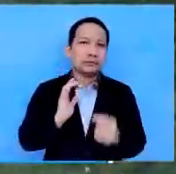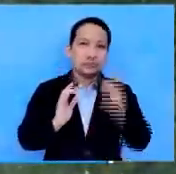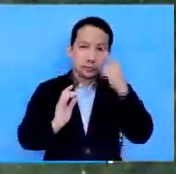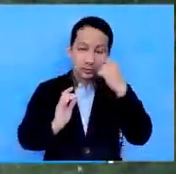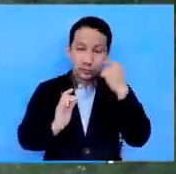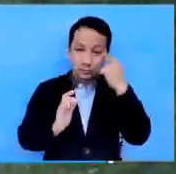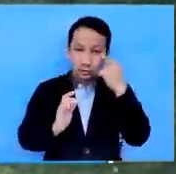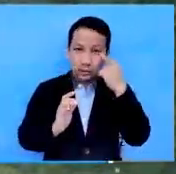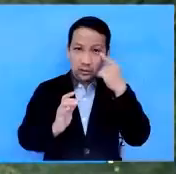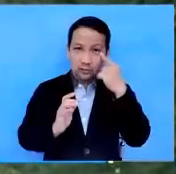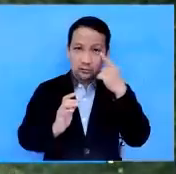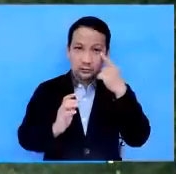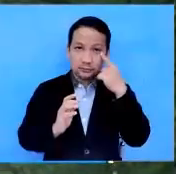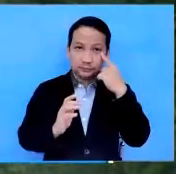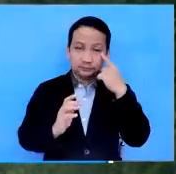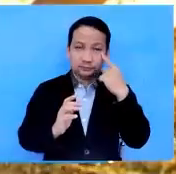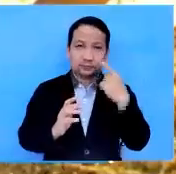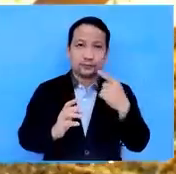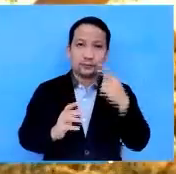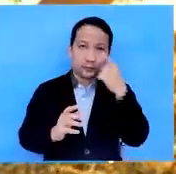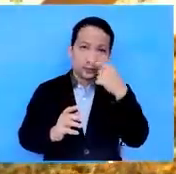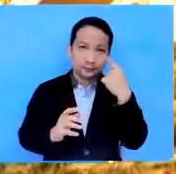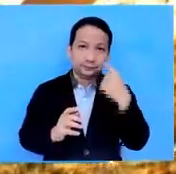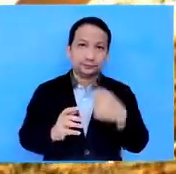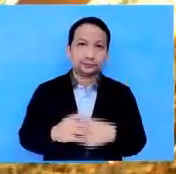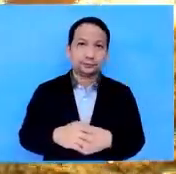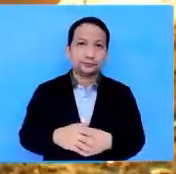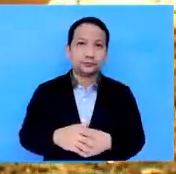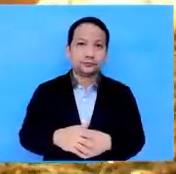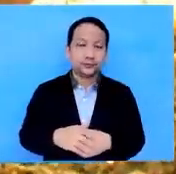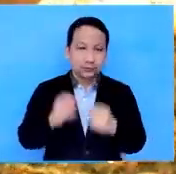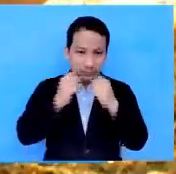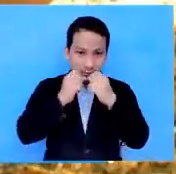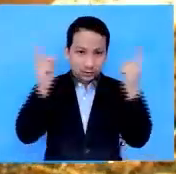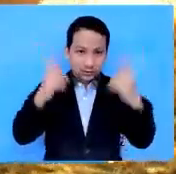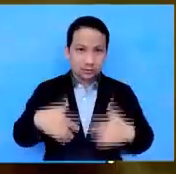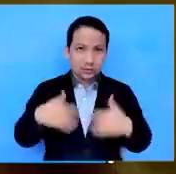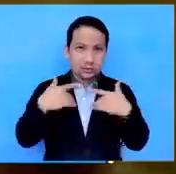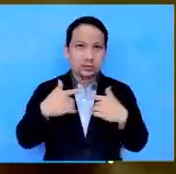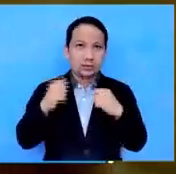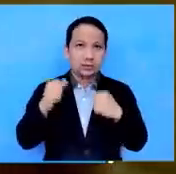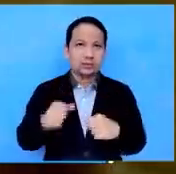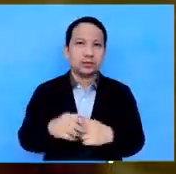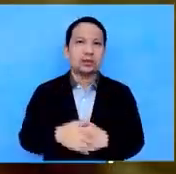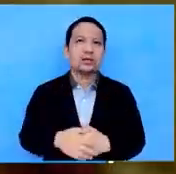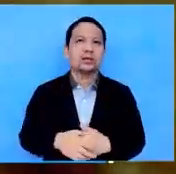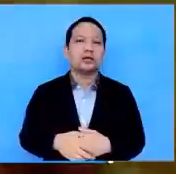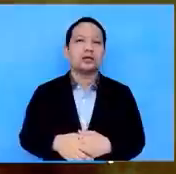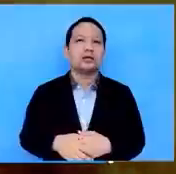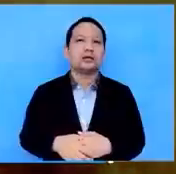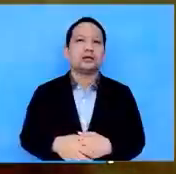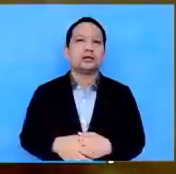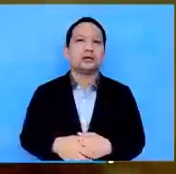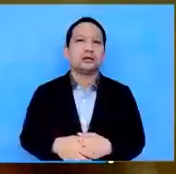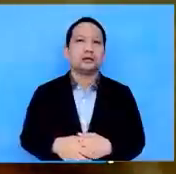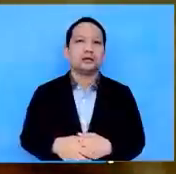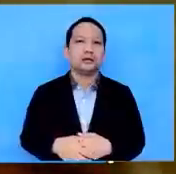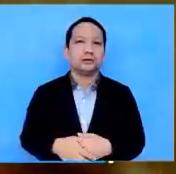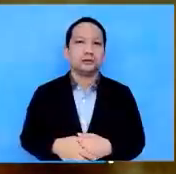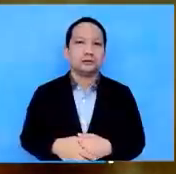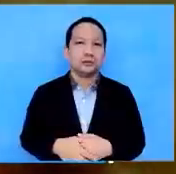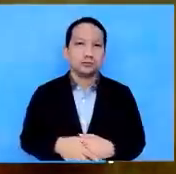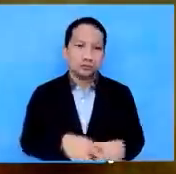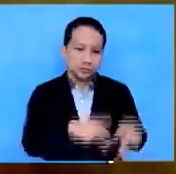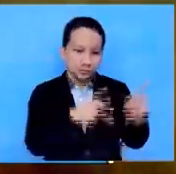din po natin tulat po ito tingnan niyo ung mata niya parang buhay na buhay kon po yan gaya ng isang tao